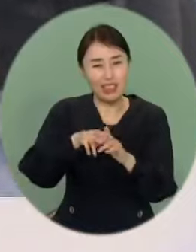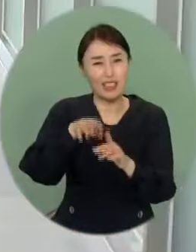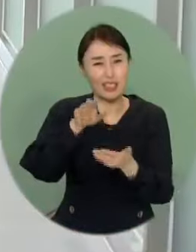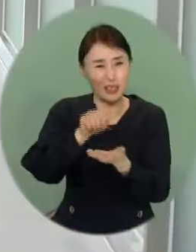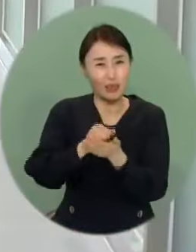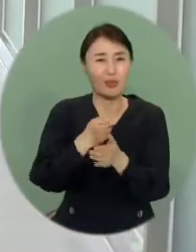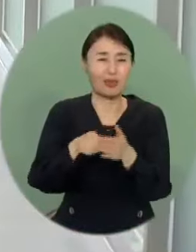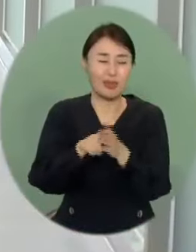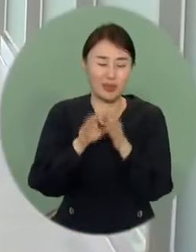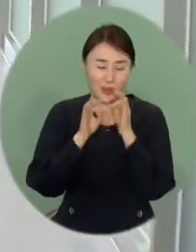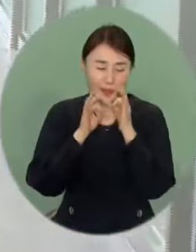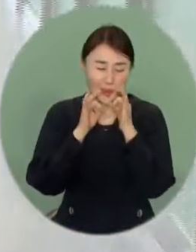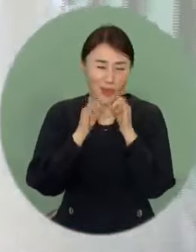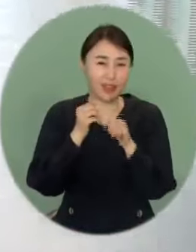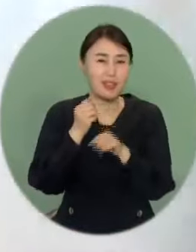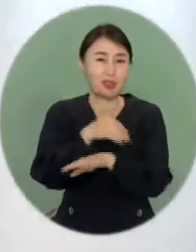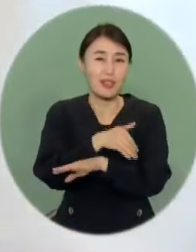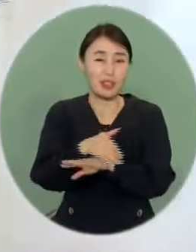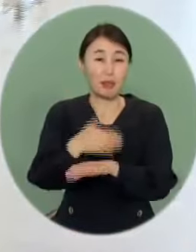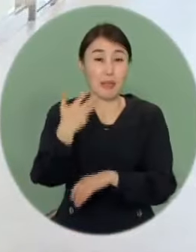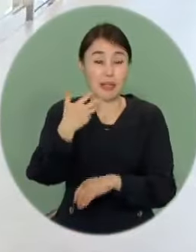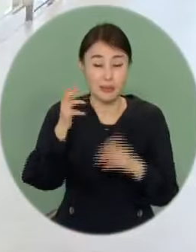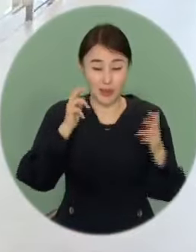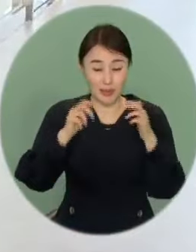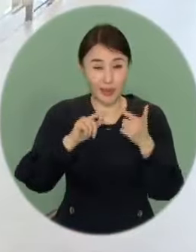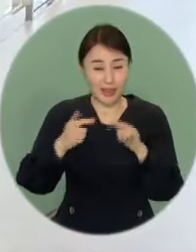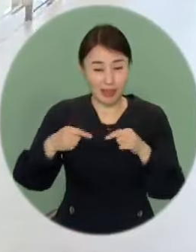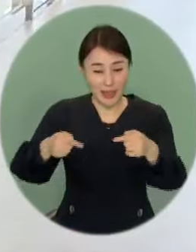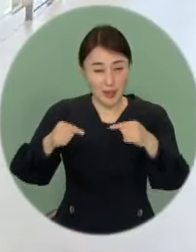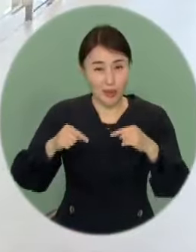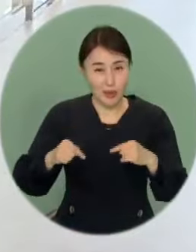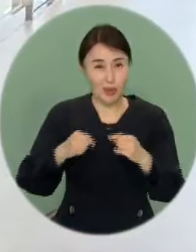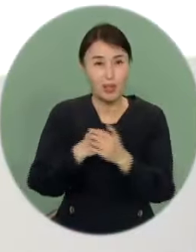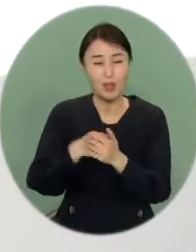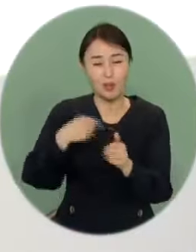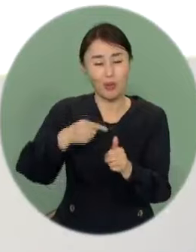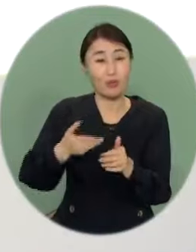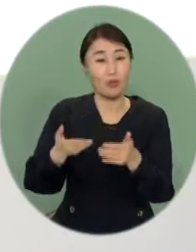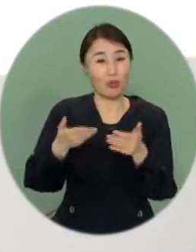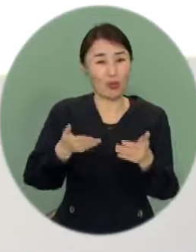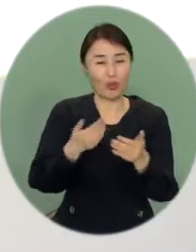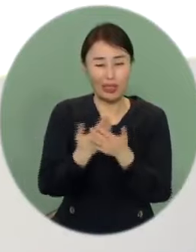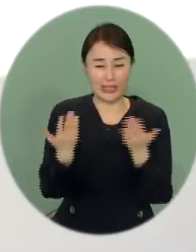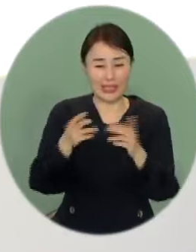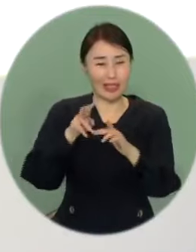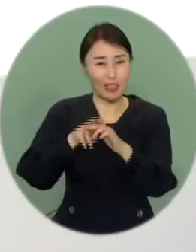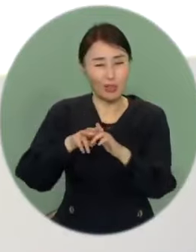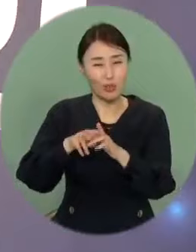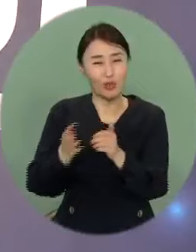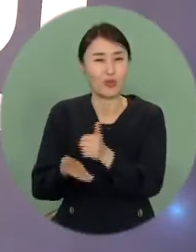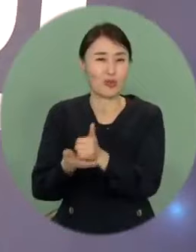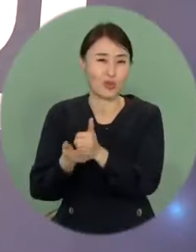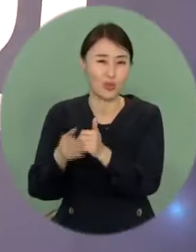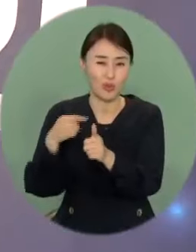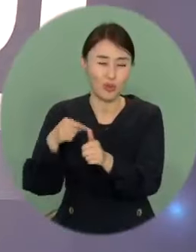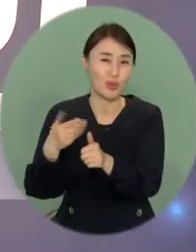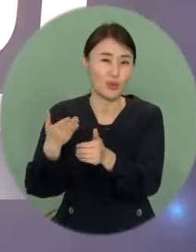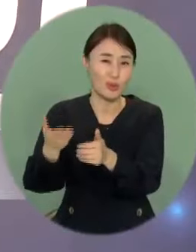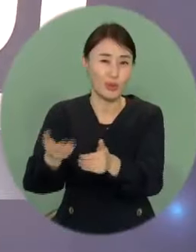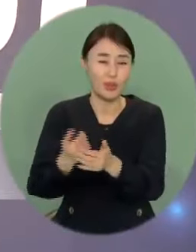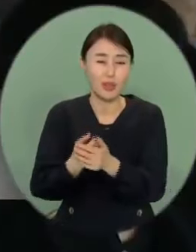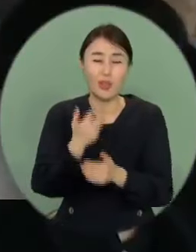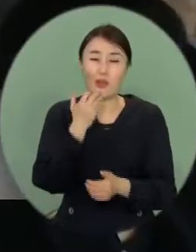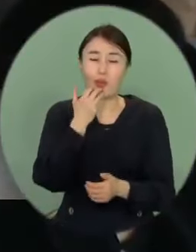생각입니다 80여개 관련 기업이 참여해 실무 교육 과정을 받을 수 있어 일자리까지 얻을 수 있습니다 기업들은